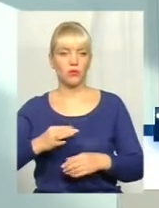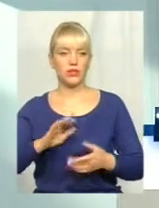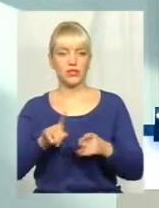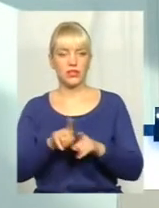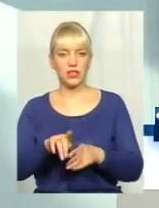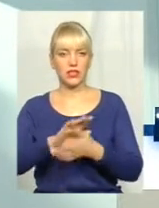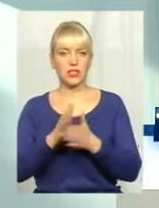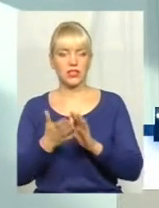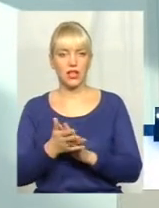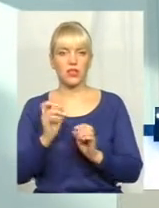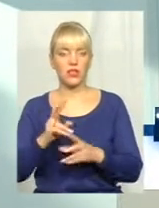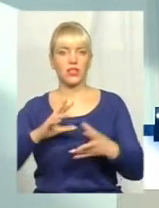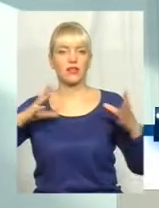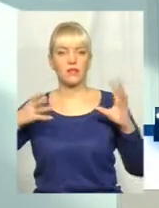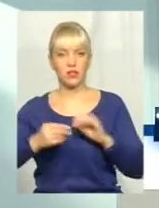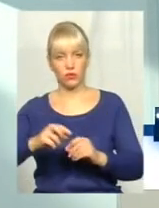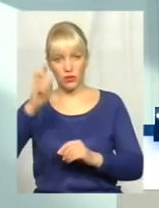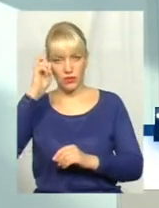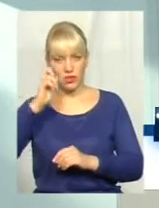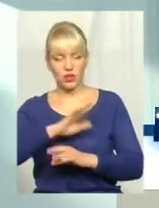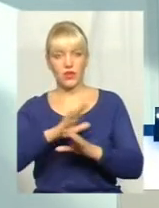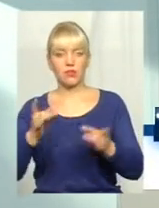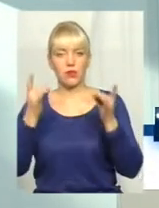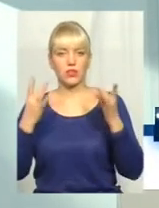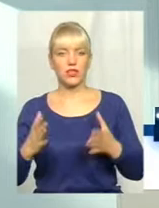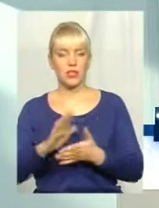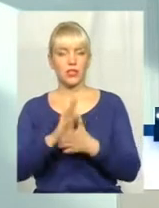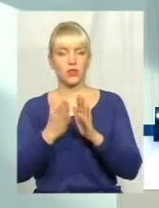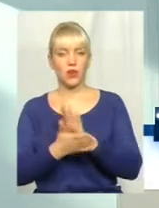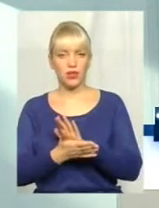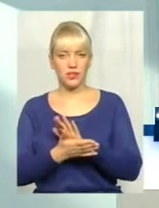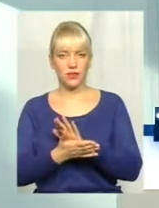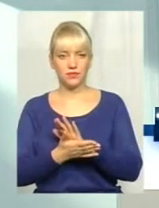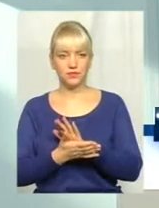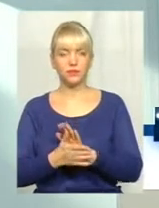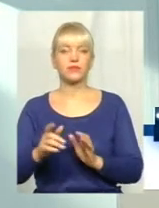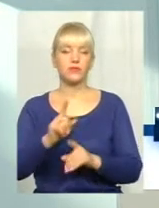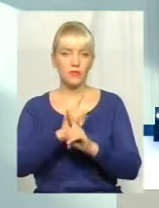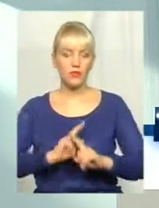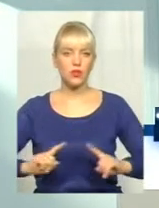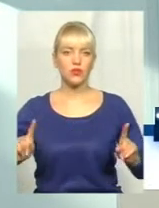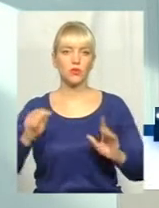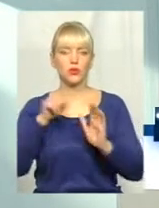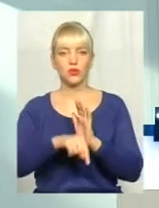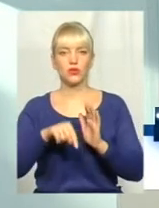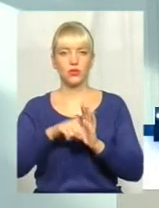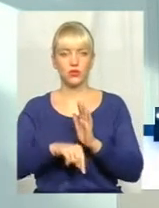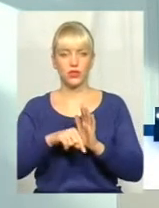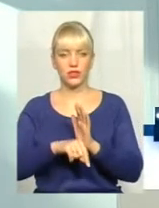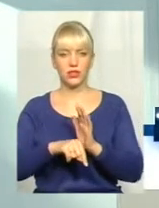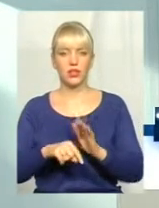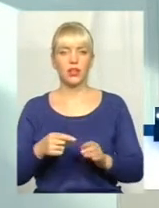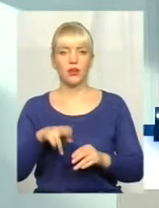також, як і в цілому державі, непроста ситуація, особливо, що стосується